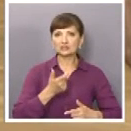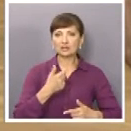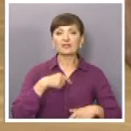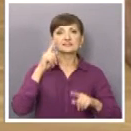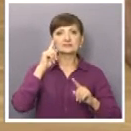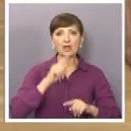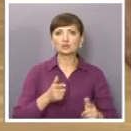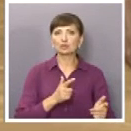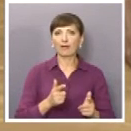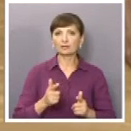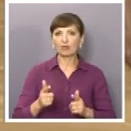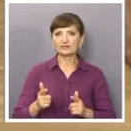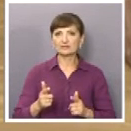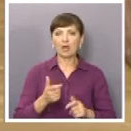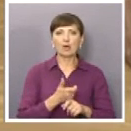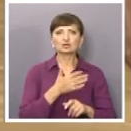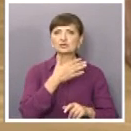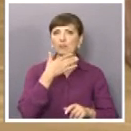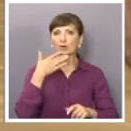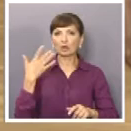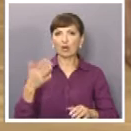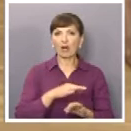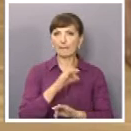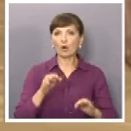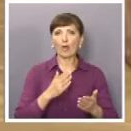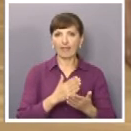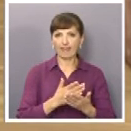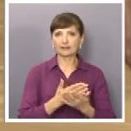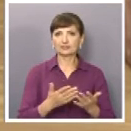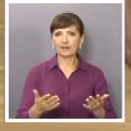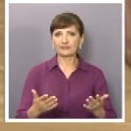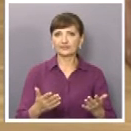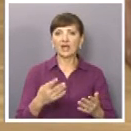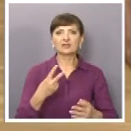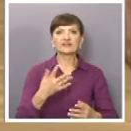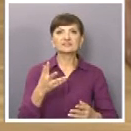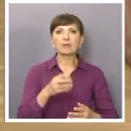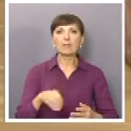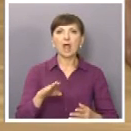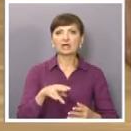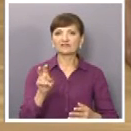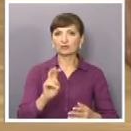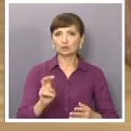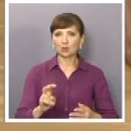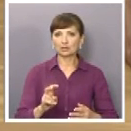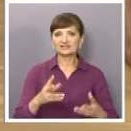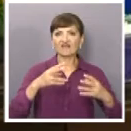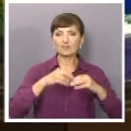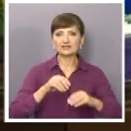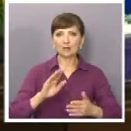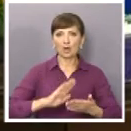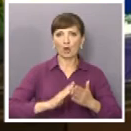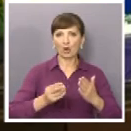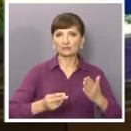что готовится очень много проектов, примерно на 25 миллиардов долларов совместных контрактов.